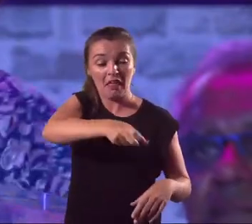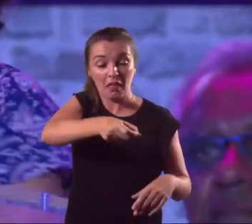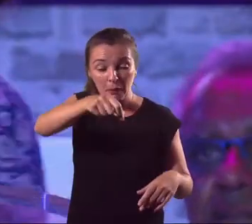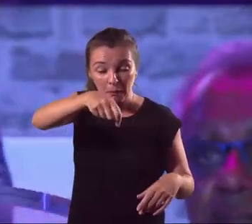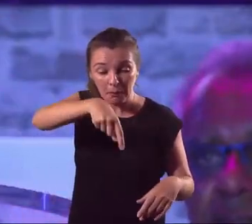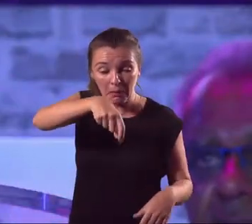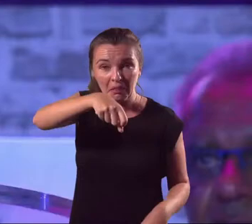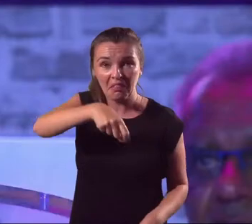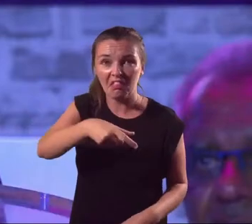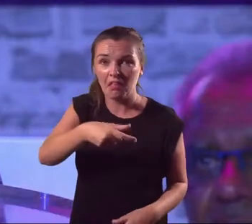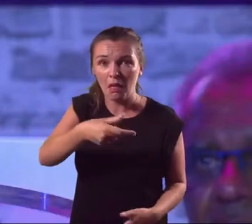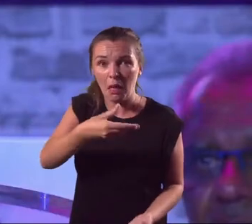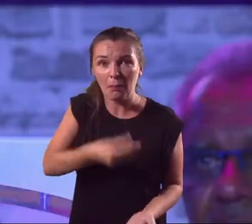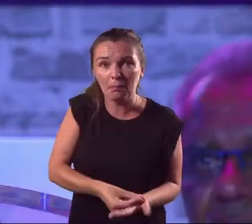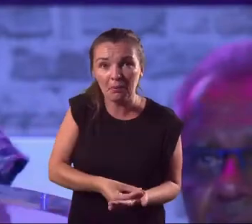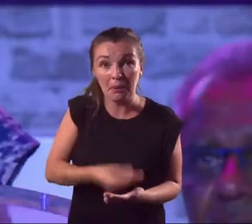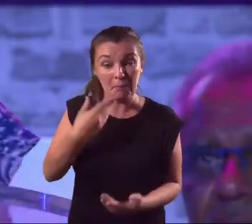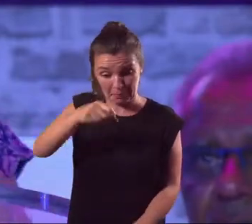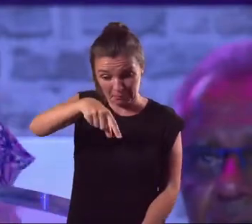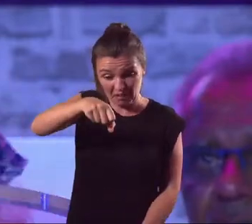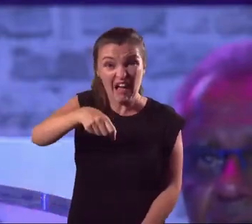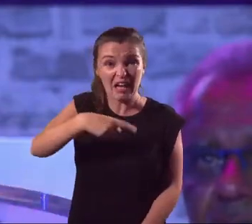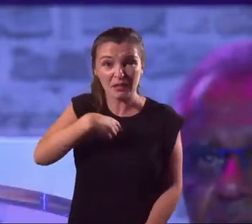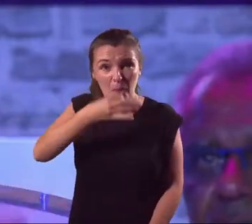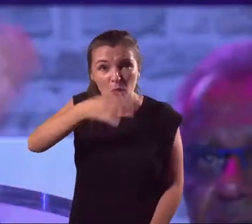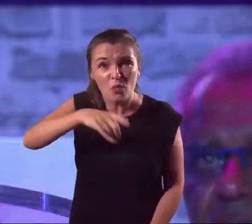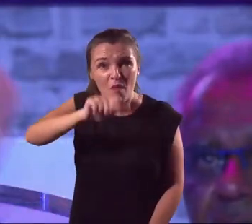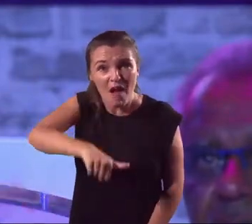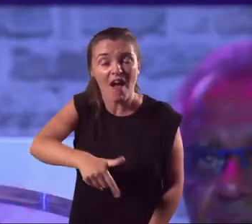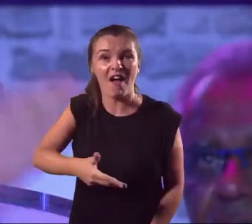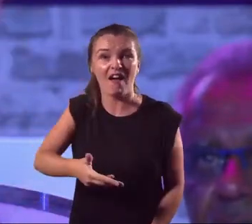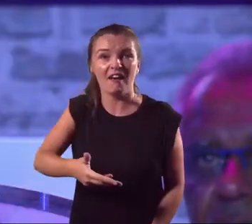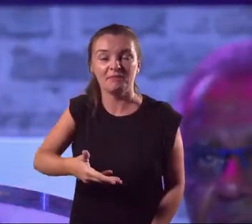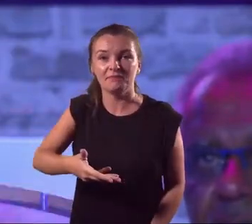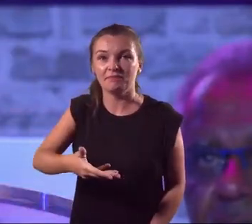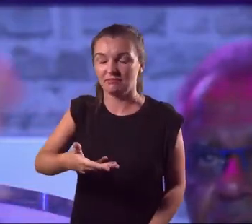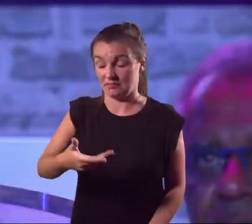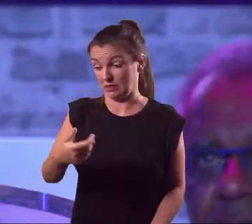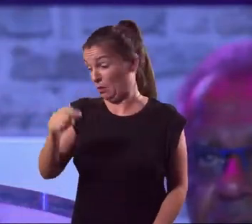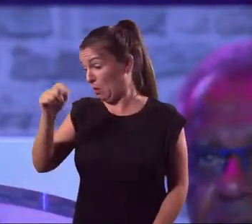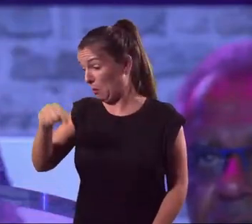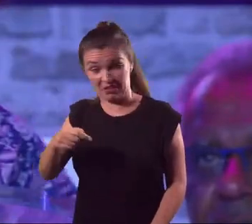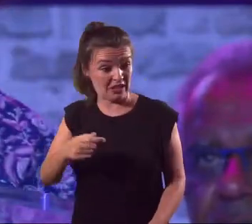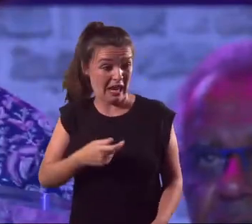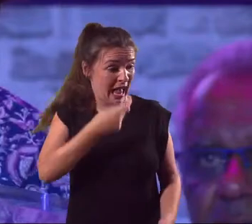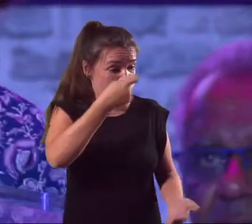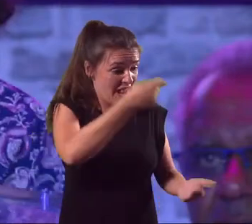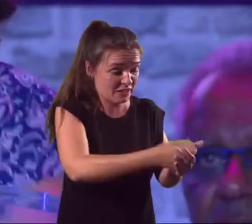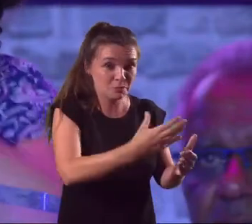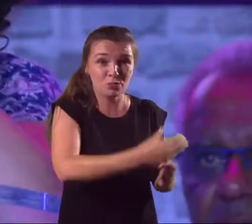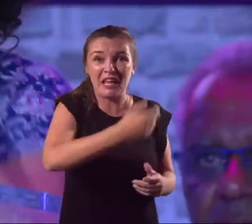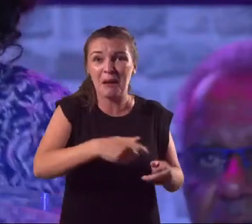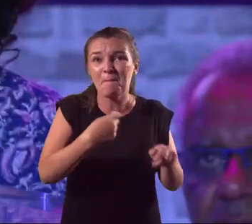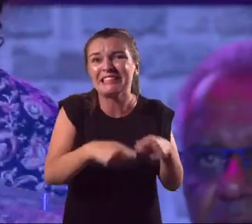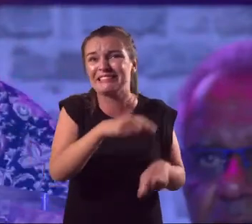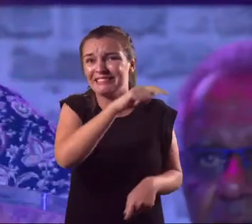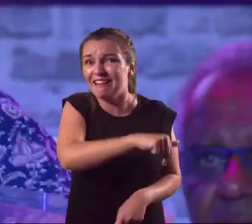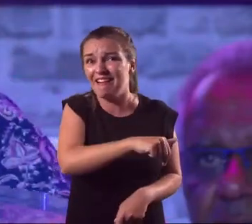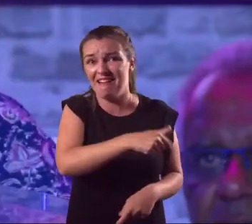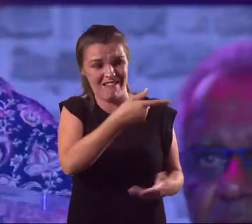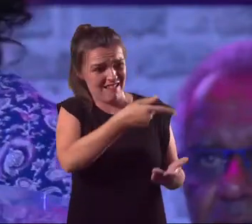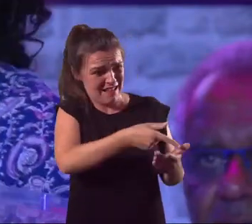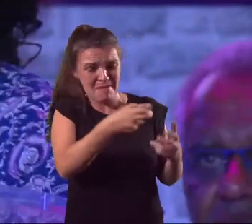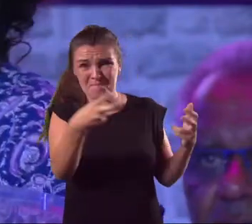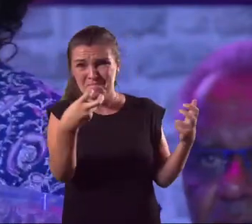robinet, que quand elle sort, elle est polluée, qu'ils n'ont d'autre choix que d'avoir recours à des bouteilles d'eau en plastique et que ce pack d'eau